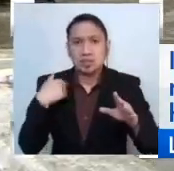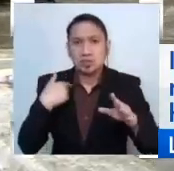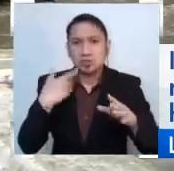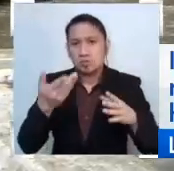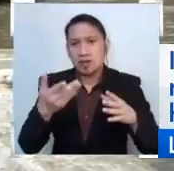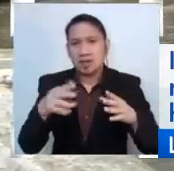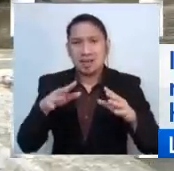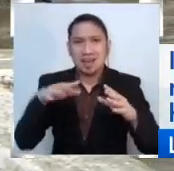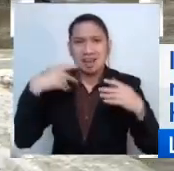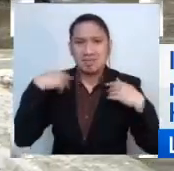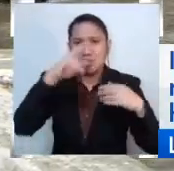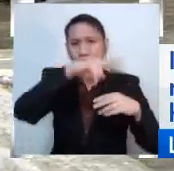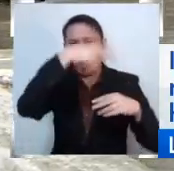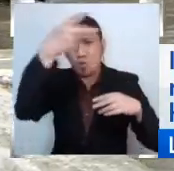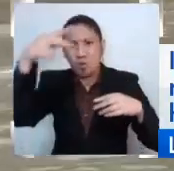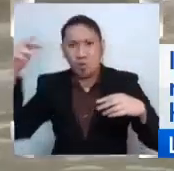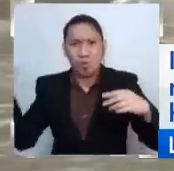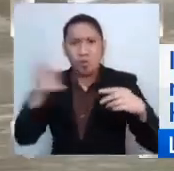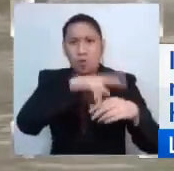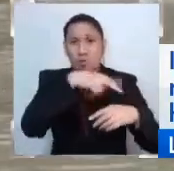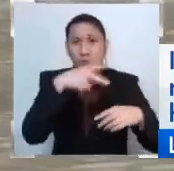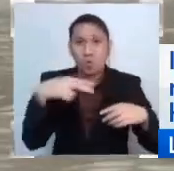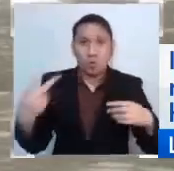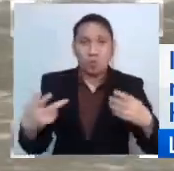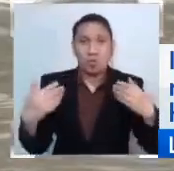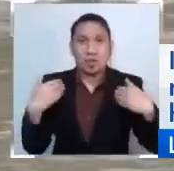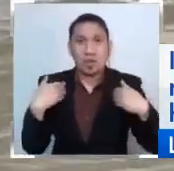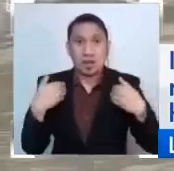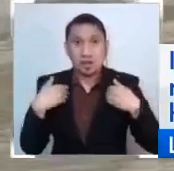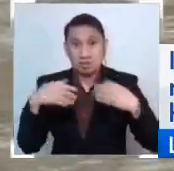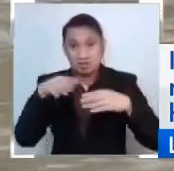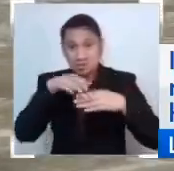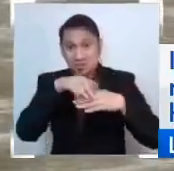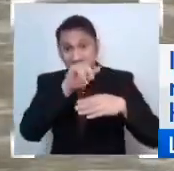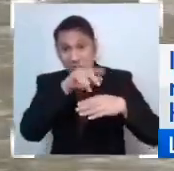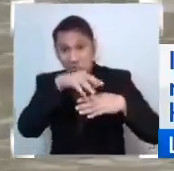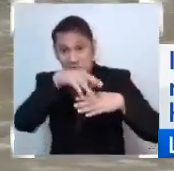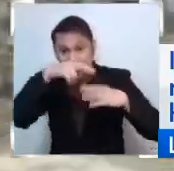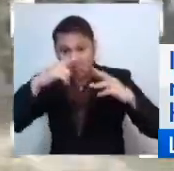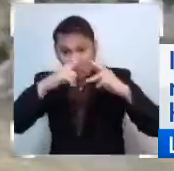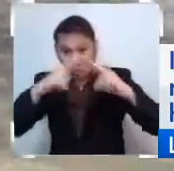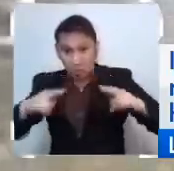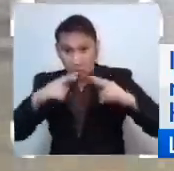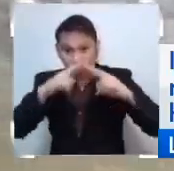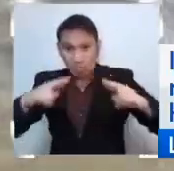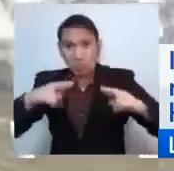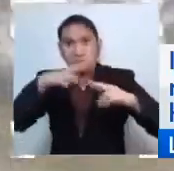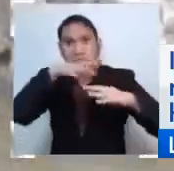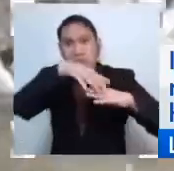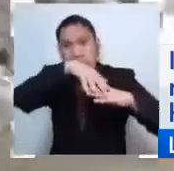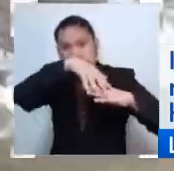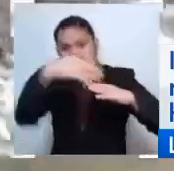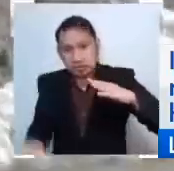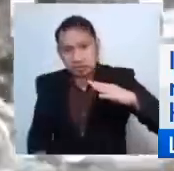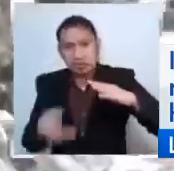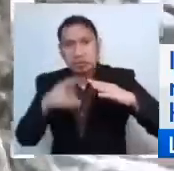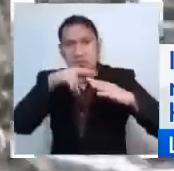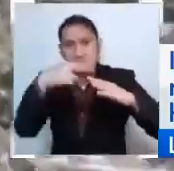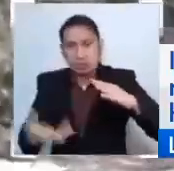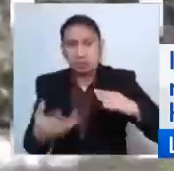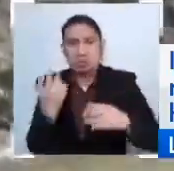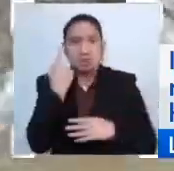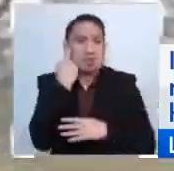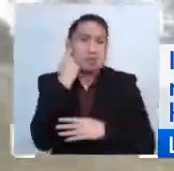Nakita rin namin kanina yung malapad na bubong ng isang garahe na pinabagsak ng hangin. Alas 3 kaninang hapon nang